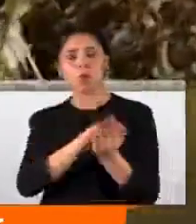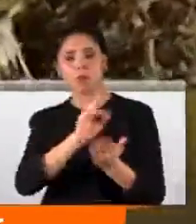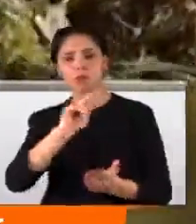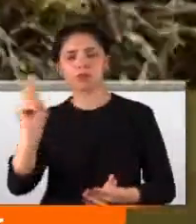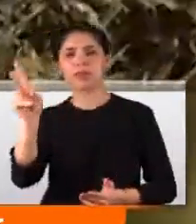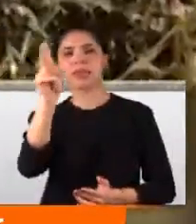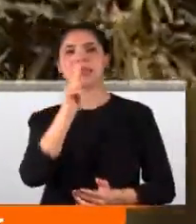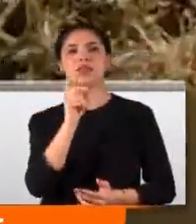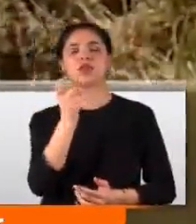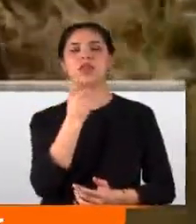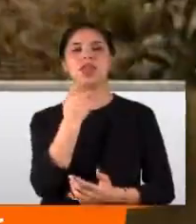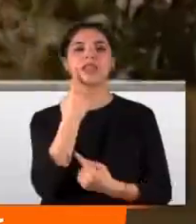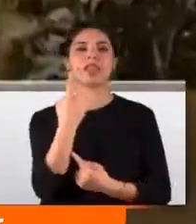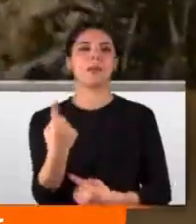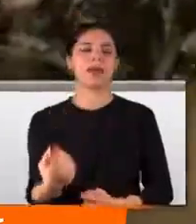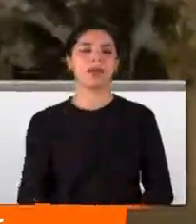İki yüze yakın